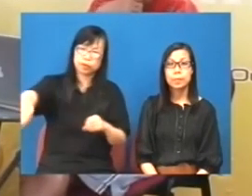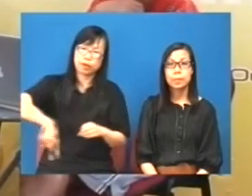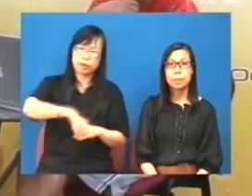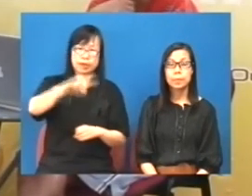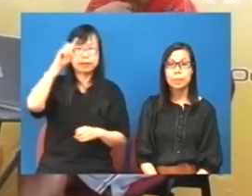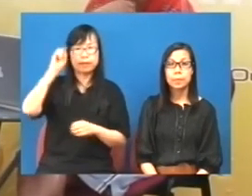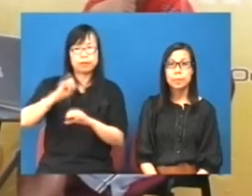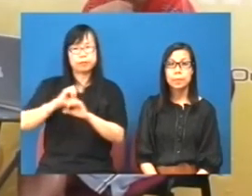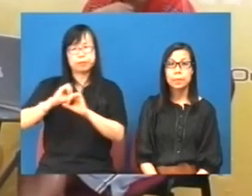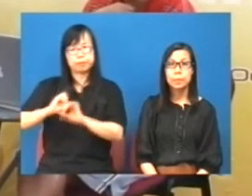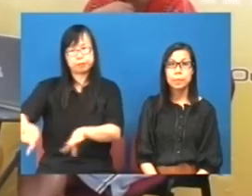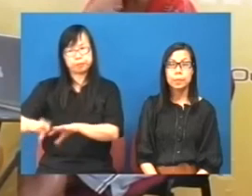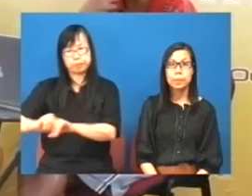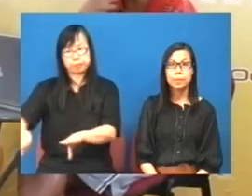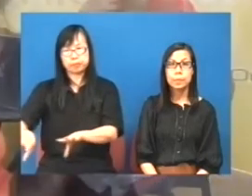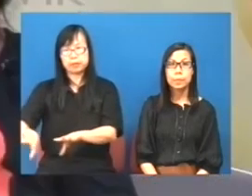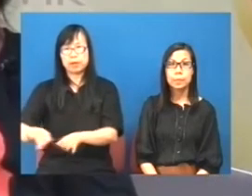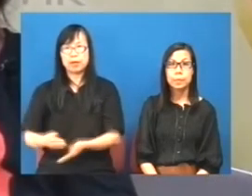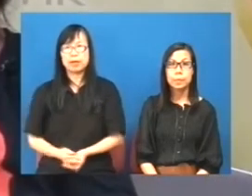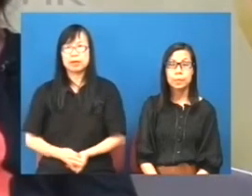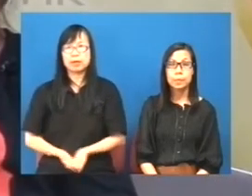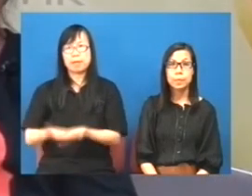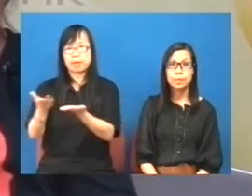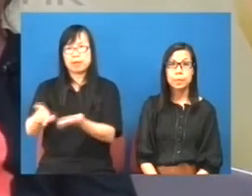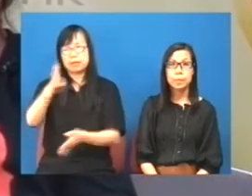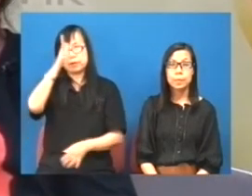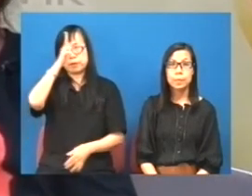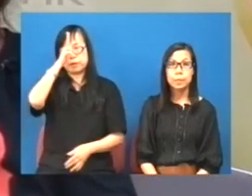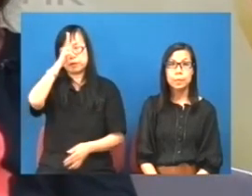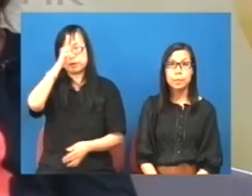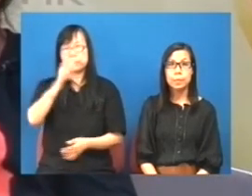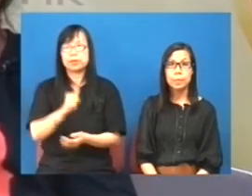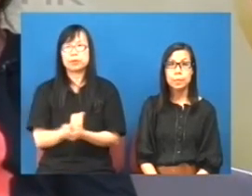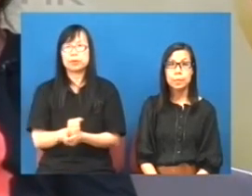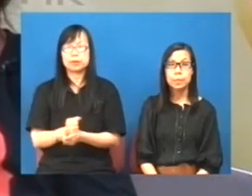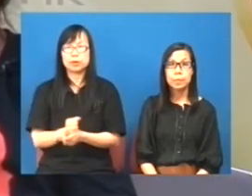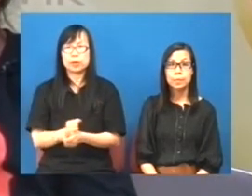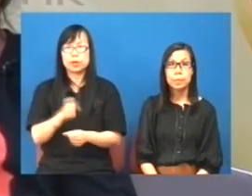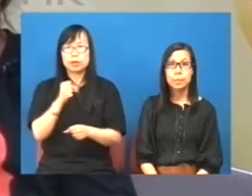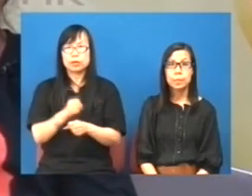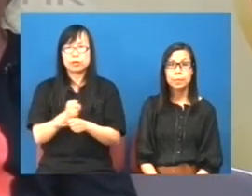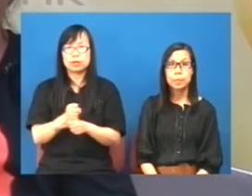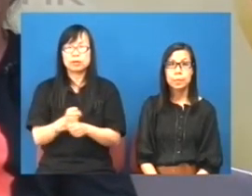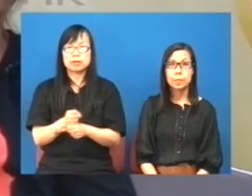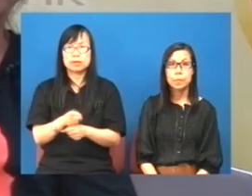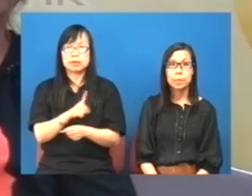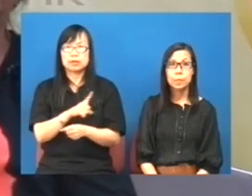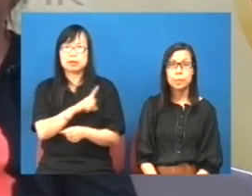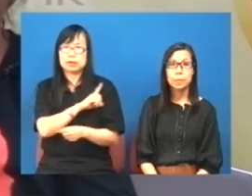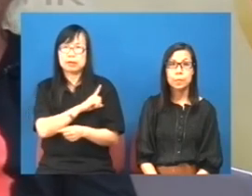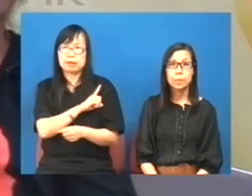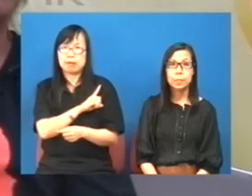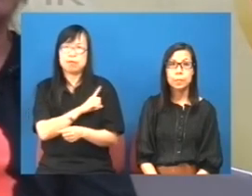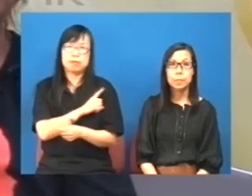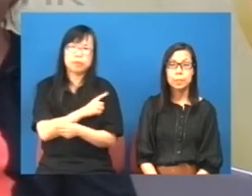荒廢只是被政府拿來做一些應酬他自己的事就